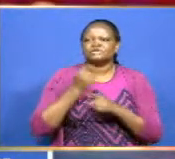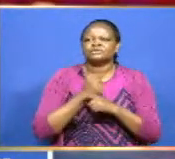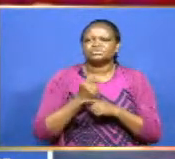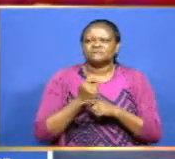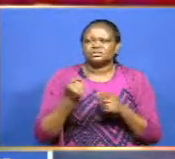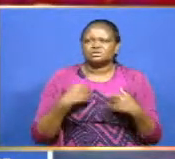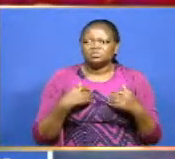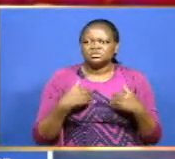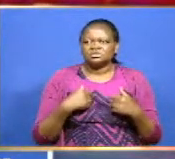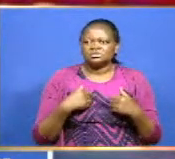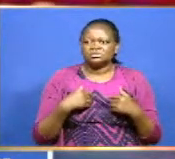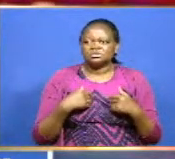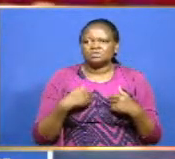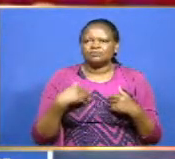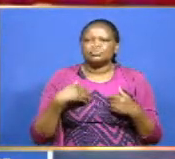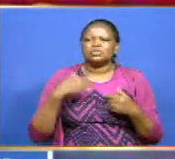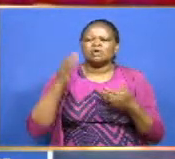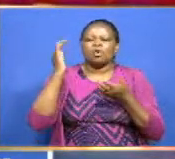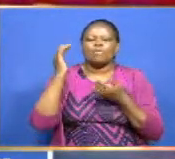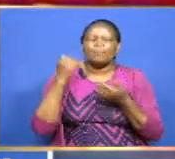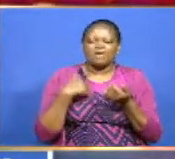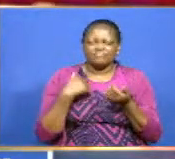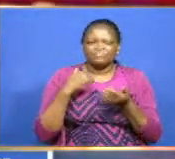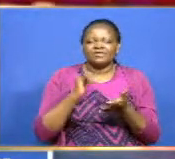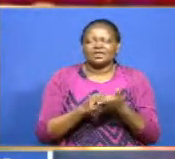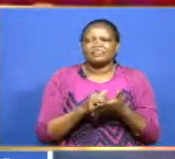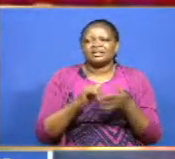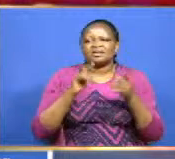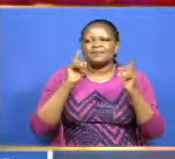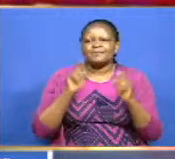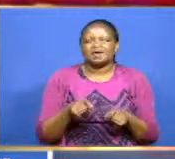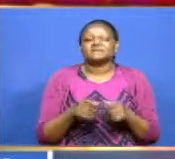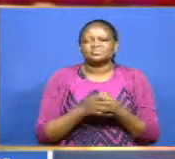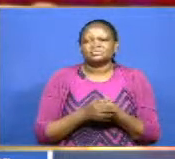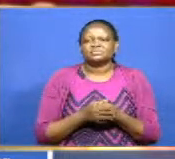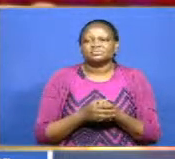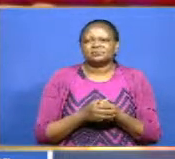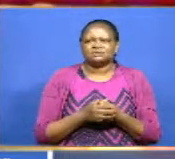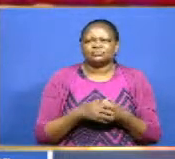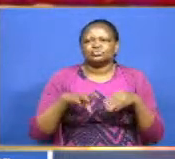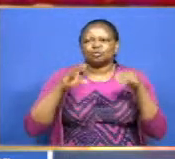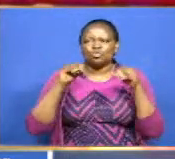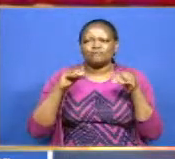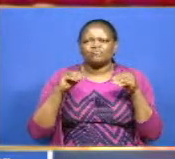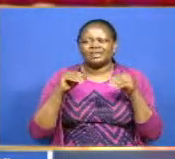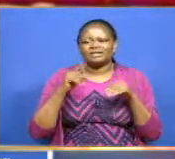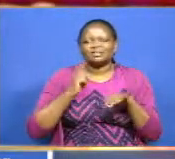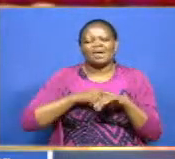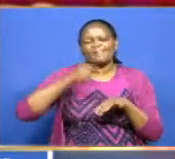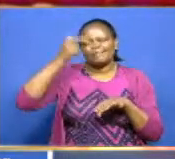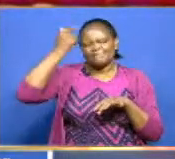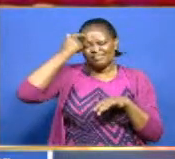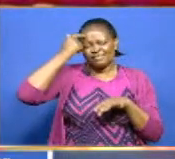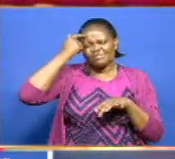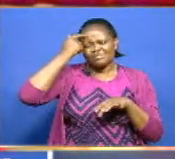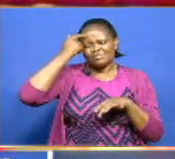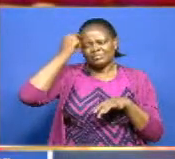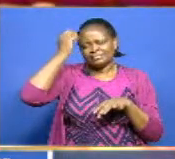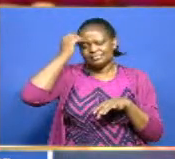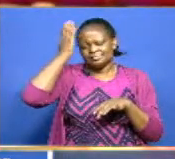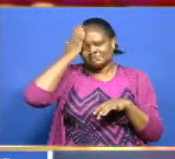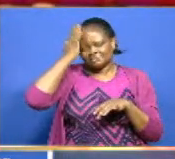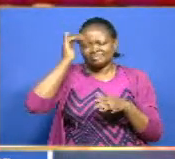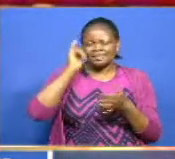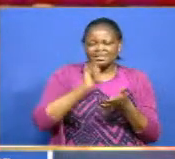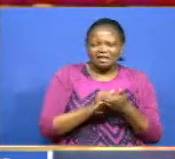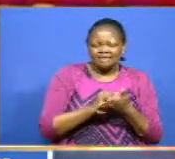tumefanyishwa, nina imani tutapata ma tickets. Ukiweka kwa mental ati Asia